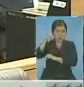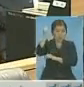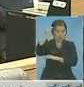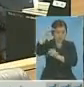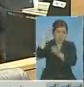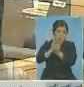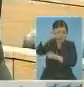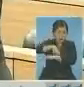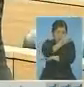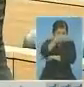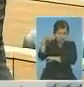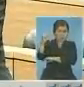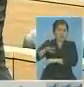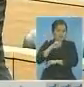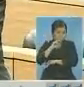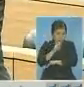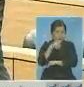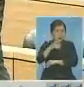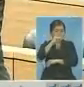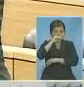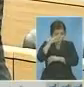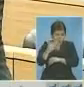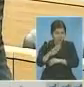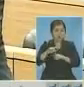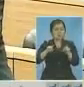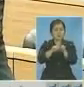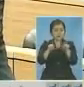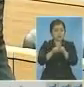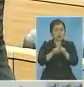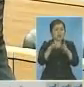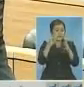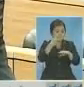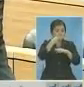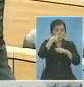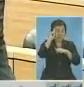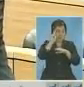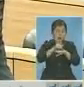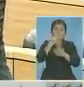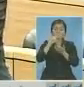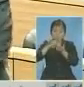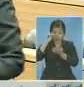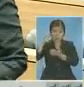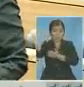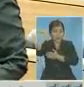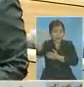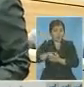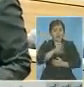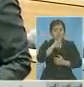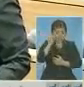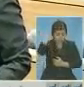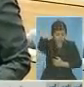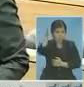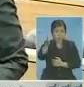แห่งชาติดิฉันพูดไป2หนแล้วเนี่ยยังไม่คืบหน้าเลยหนังสือท่านประธานไปถึงหรือยังคะฝากด้วยนะคะไม่งั้นเดี๋ยวคราวหน้าเนี่